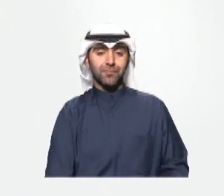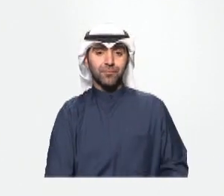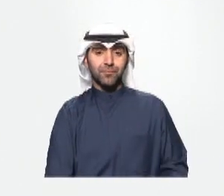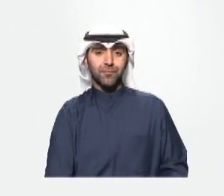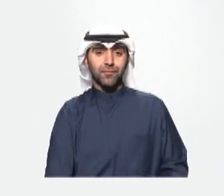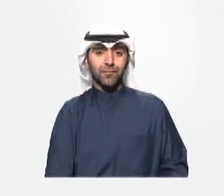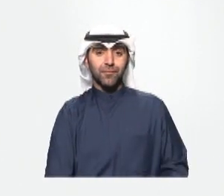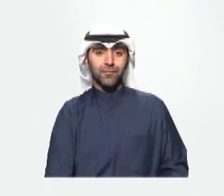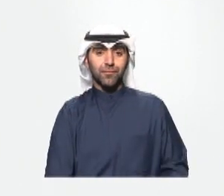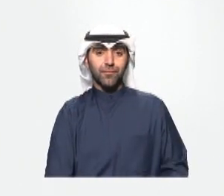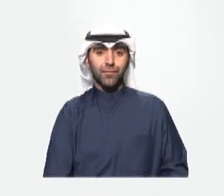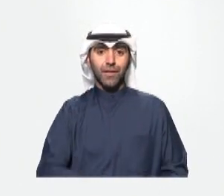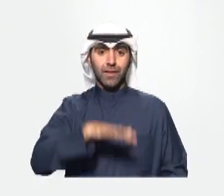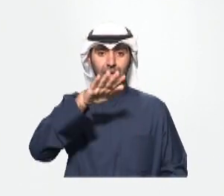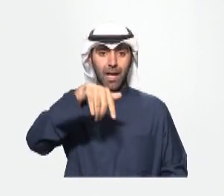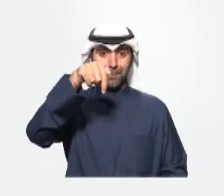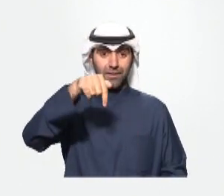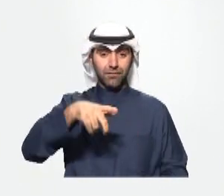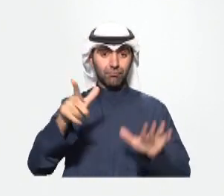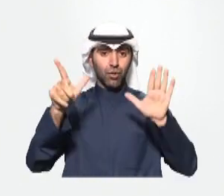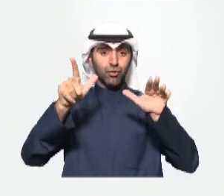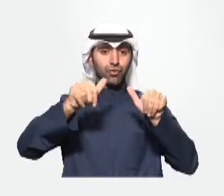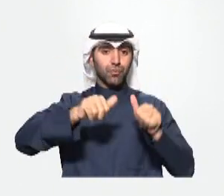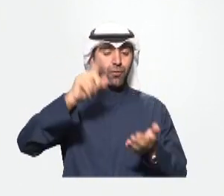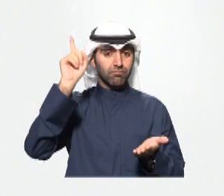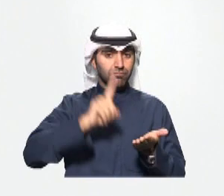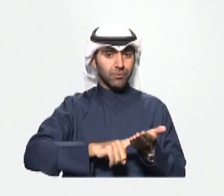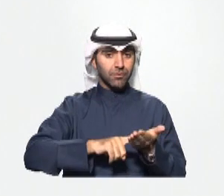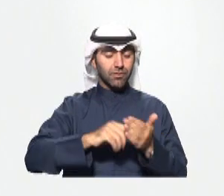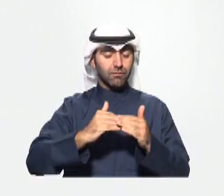نلاحظ حقيقة استمرار تزايد حالات الإصابة،